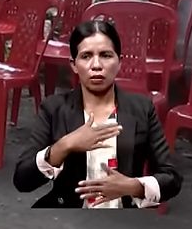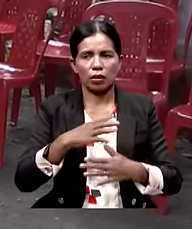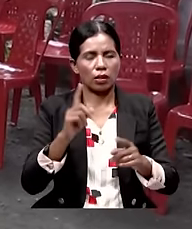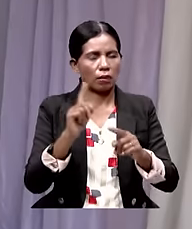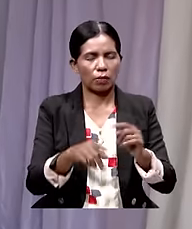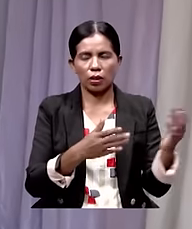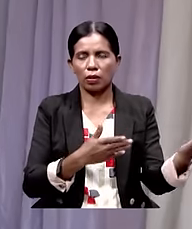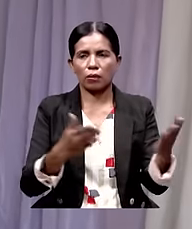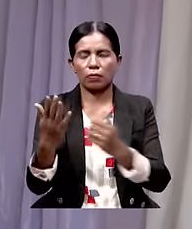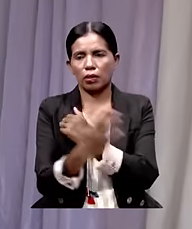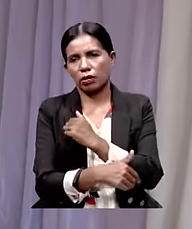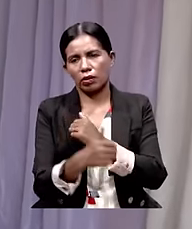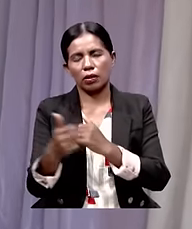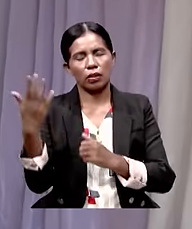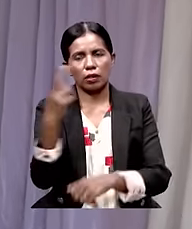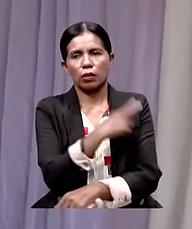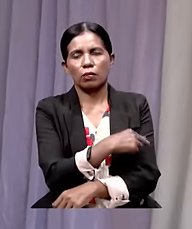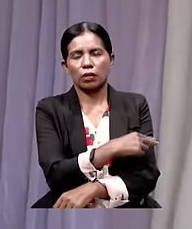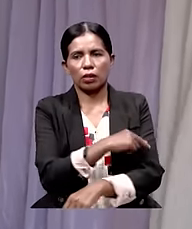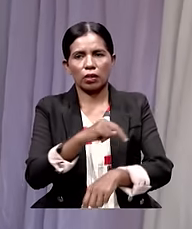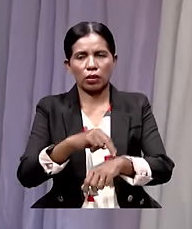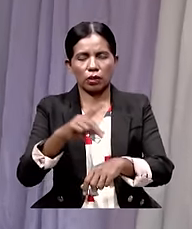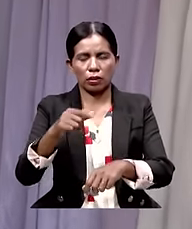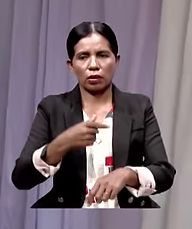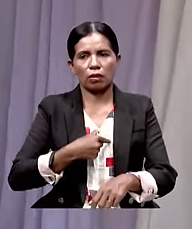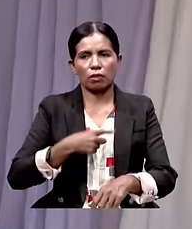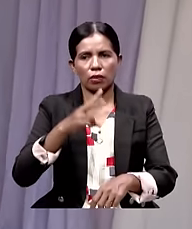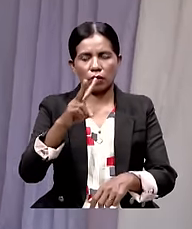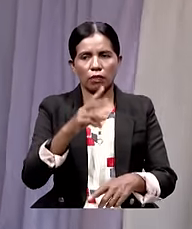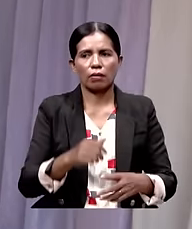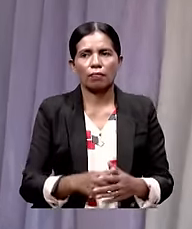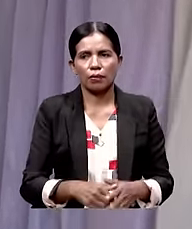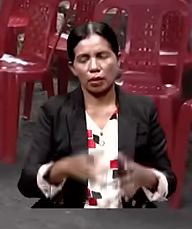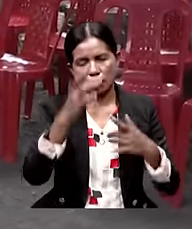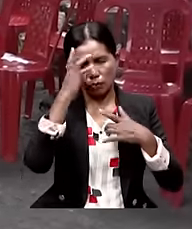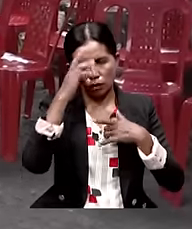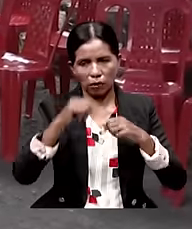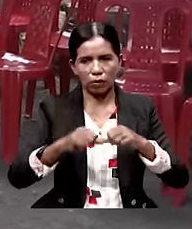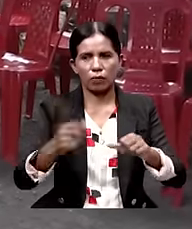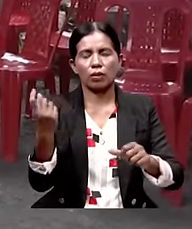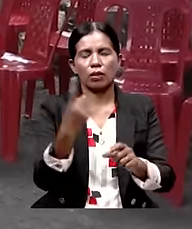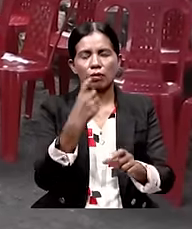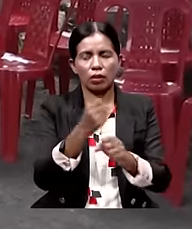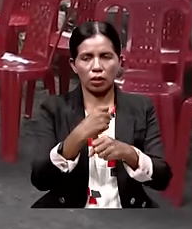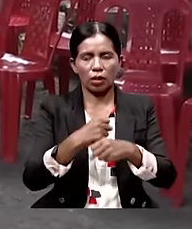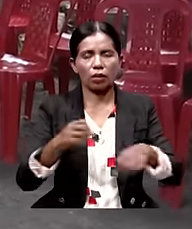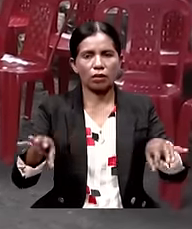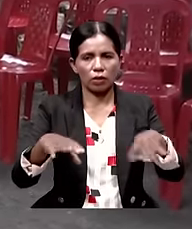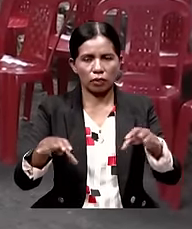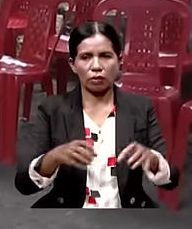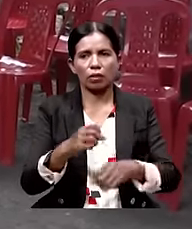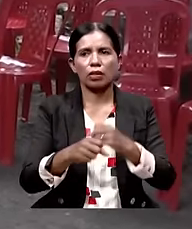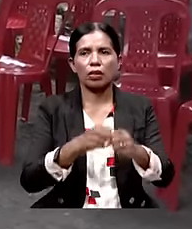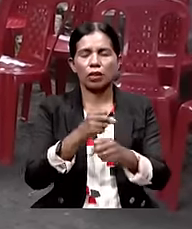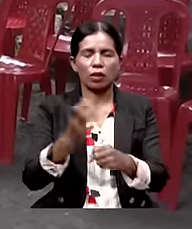bali urida ia de hospital nacional be gidu valadares nia moras nia continua na fatin hal servisu mebe ia ina